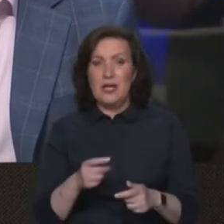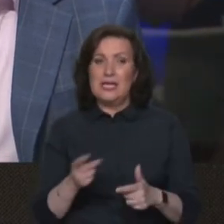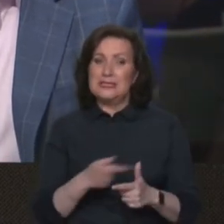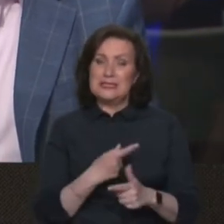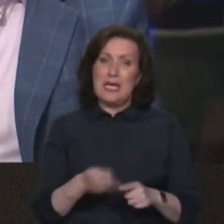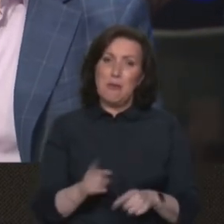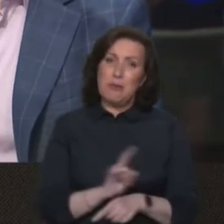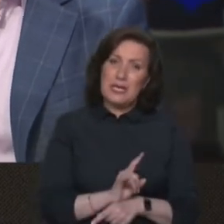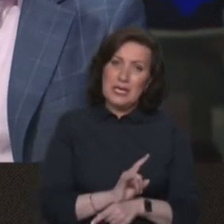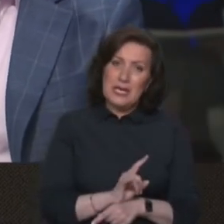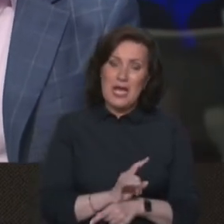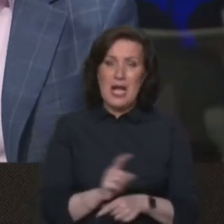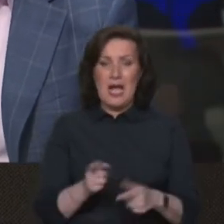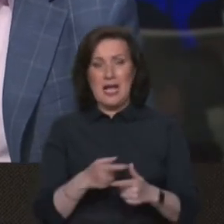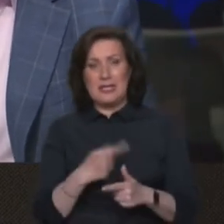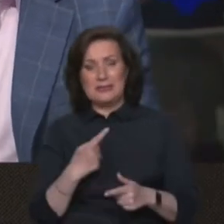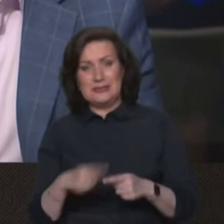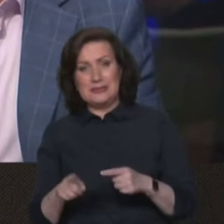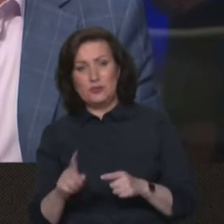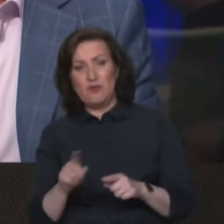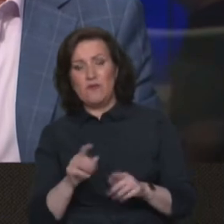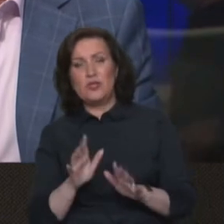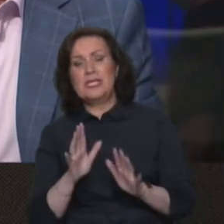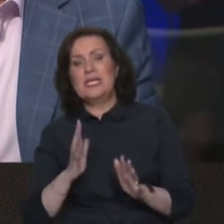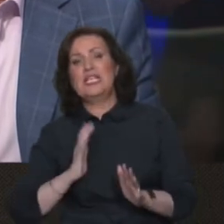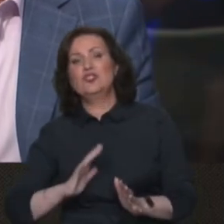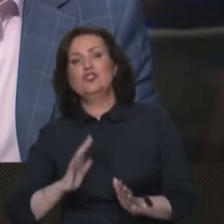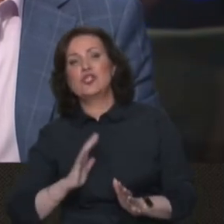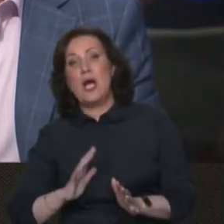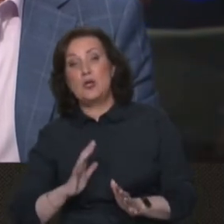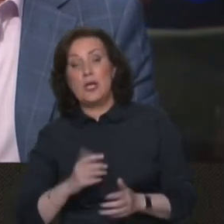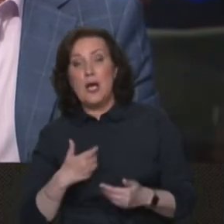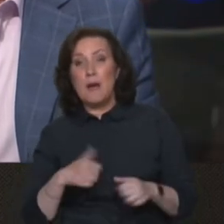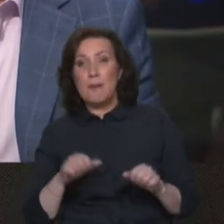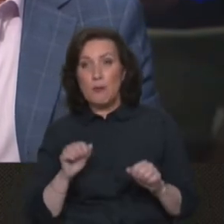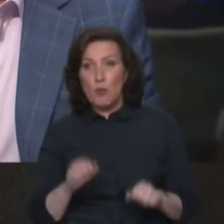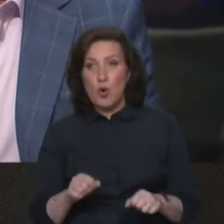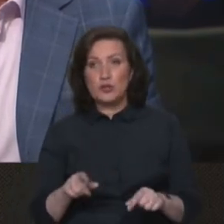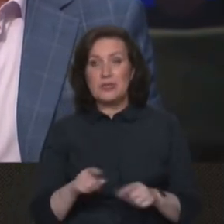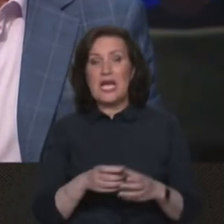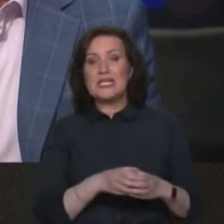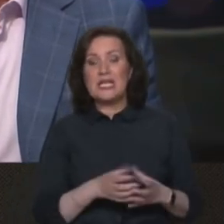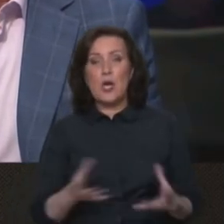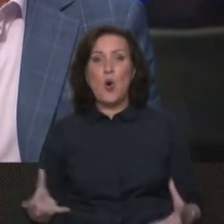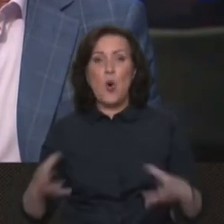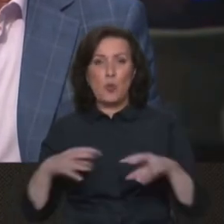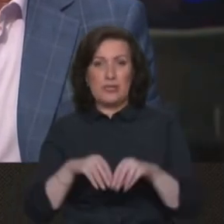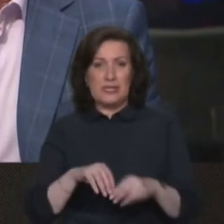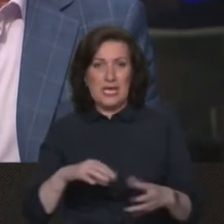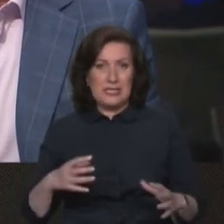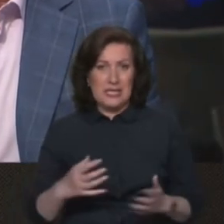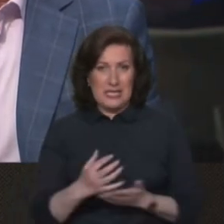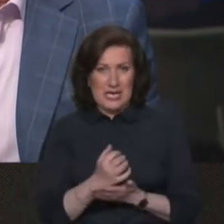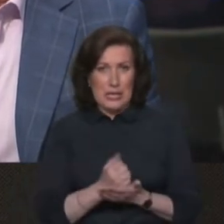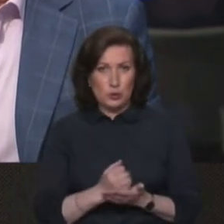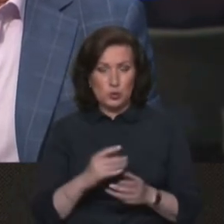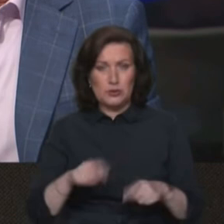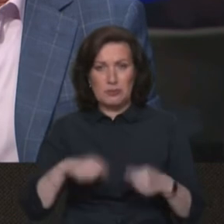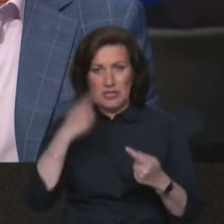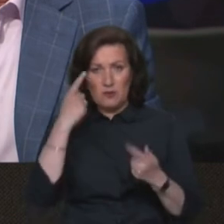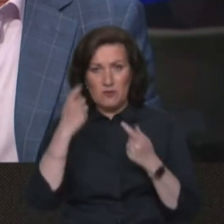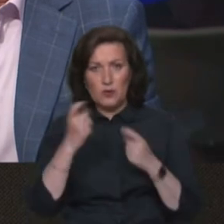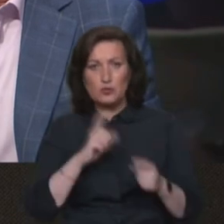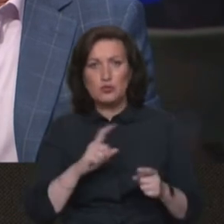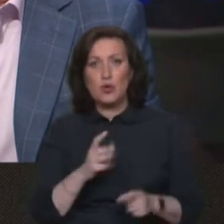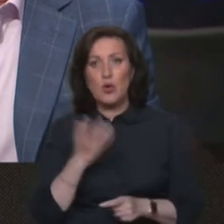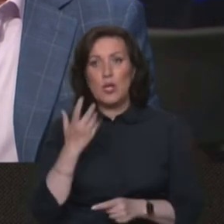трохи креативна мова, що вони тільки чекають, а ми можемо, як діаспора, об'єднати свої ресурси і передати інформацію,